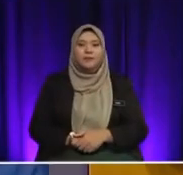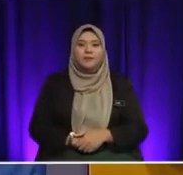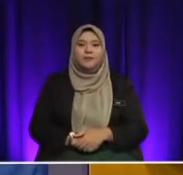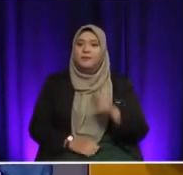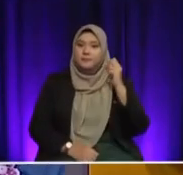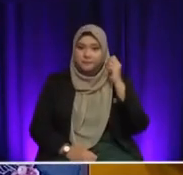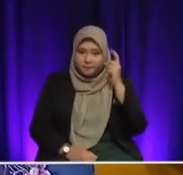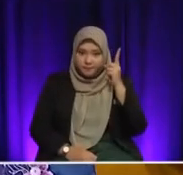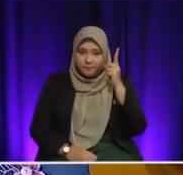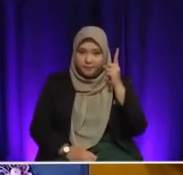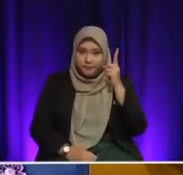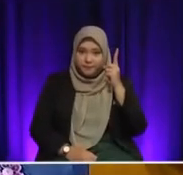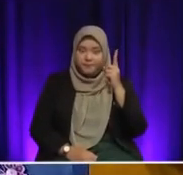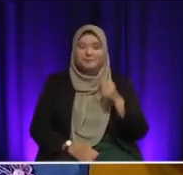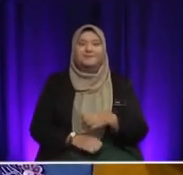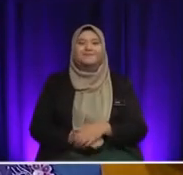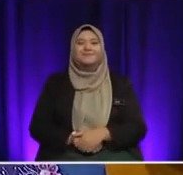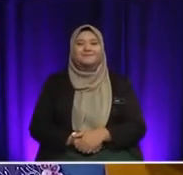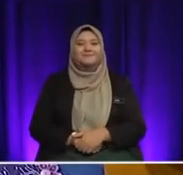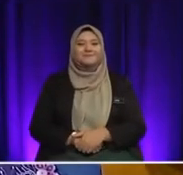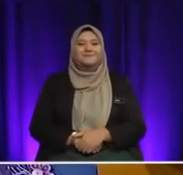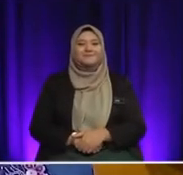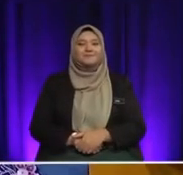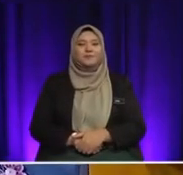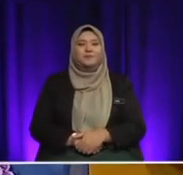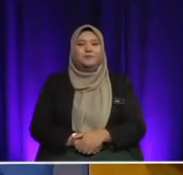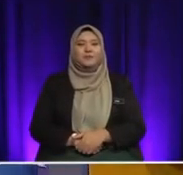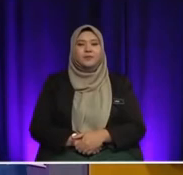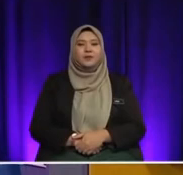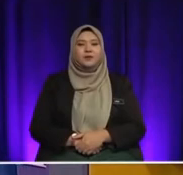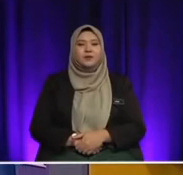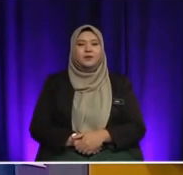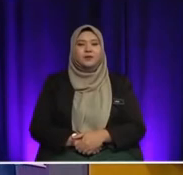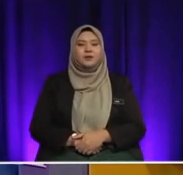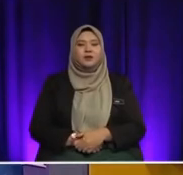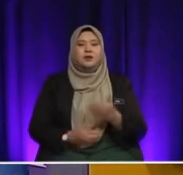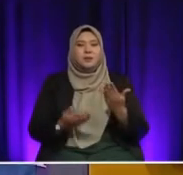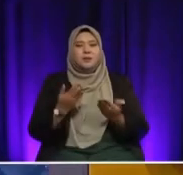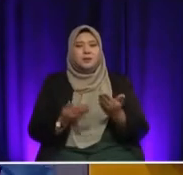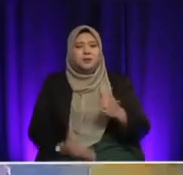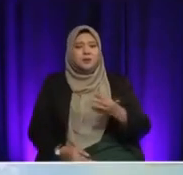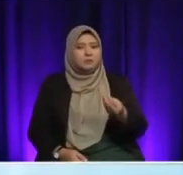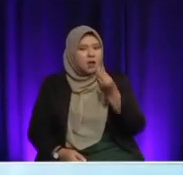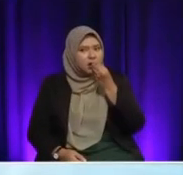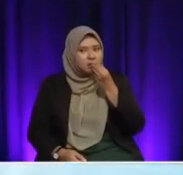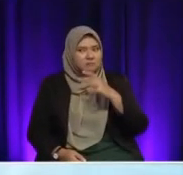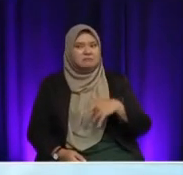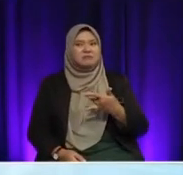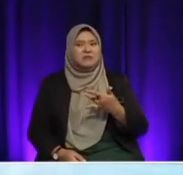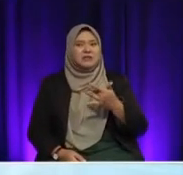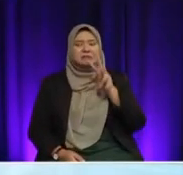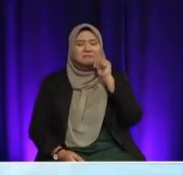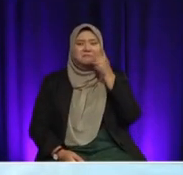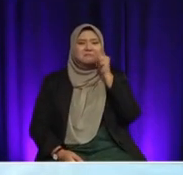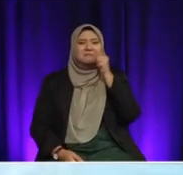segi rupa. Baik. Dan rasa tu pula dia belum lagi capai sebab dia tak berperisa. Mungkin mungkin tawar? Mungkin